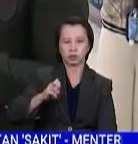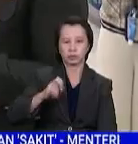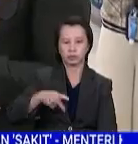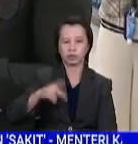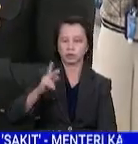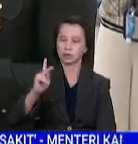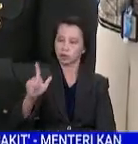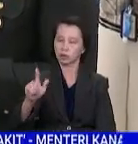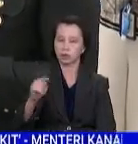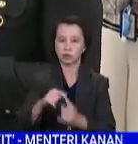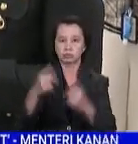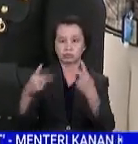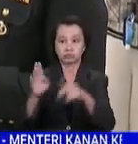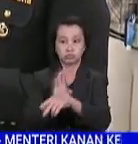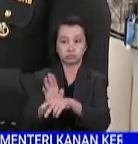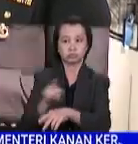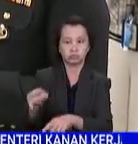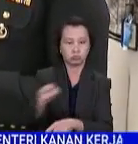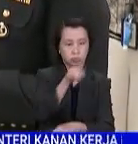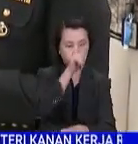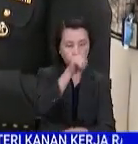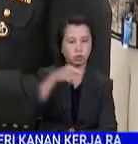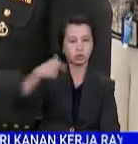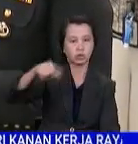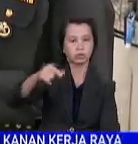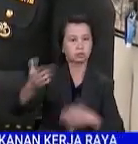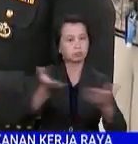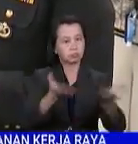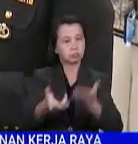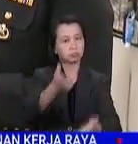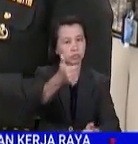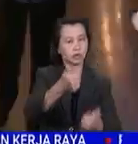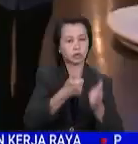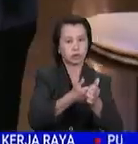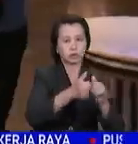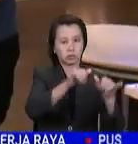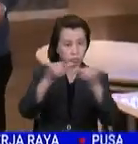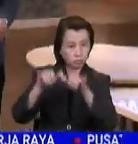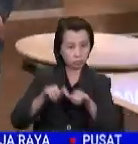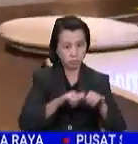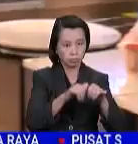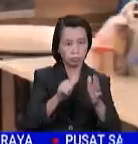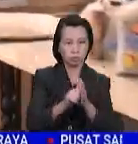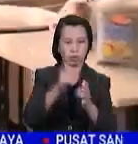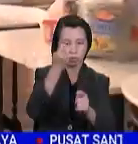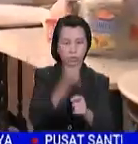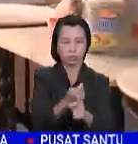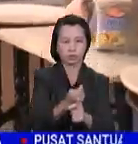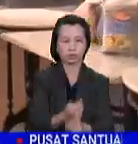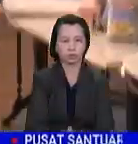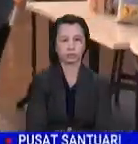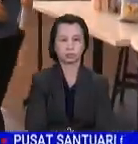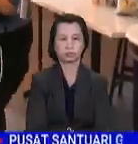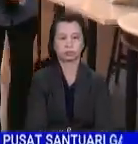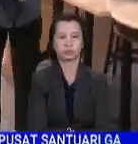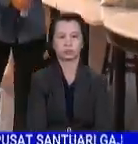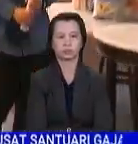KPDN-HEPKL kepada premis perniagaan yang memastikan kualiti perkhidmatan mengikut piawaian yang ditetapkan.